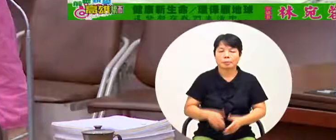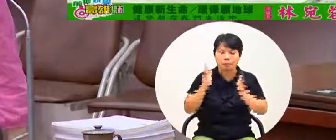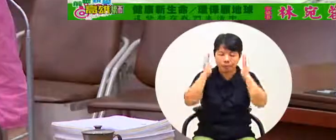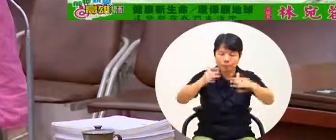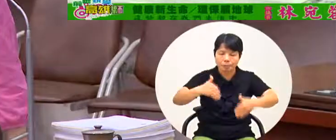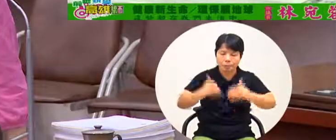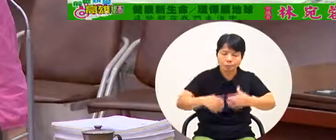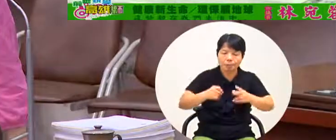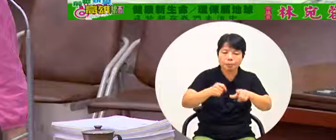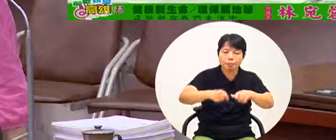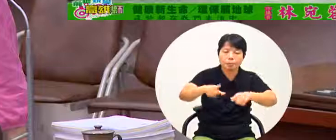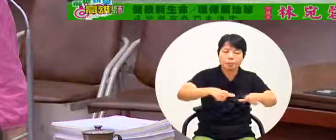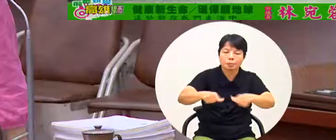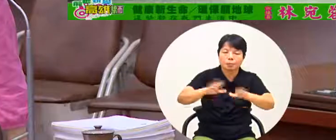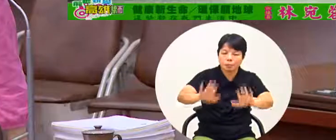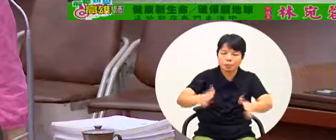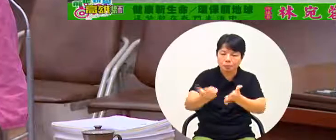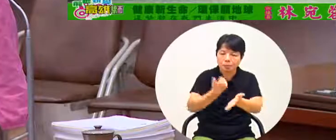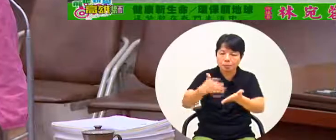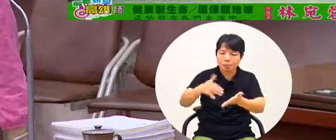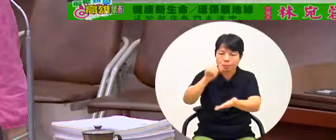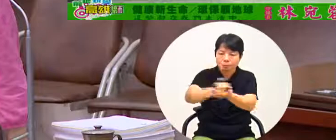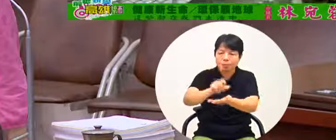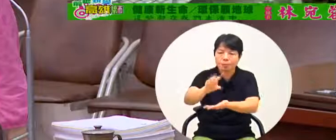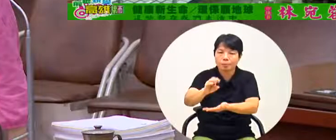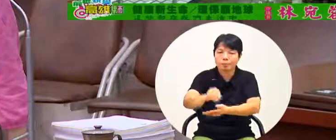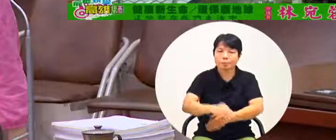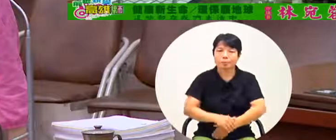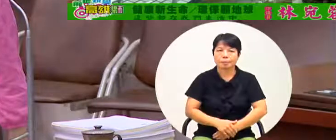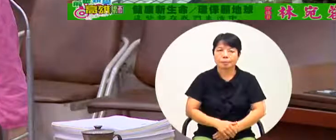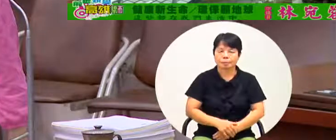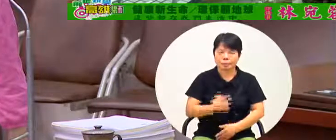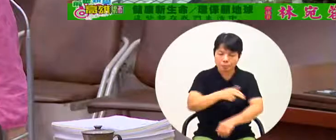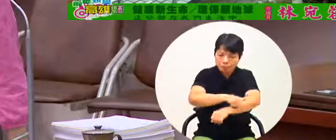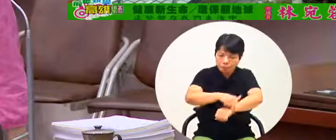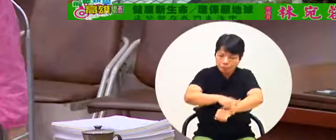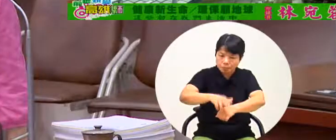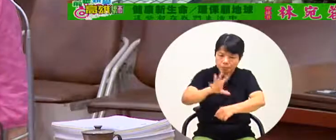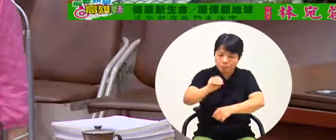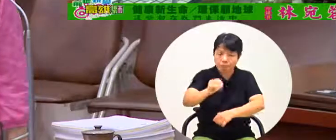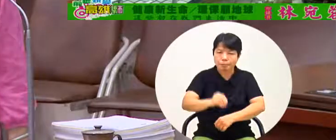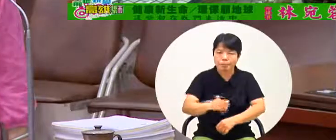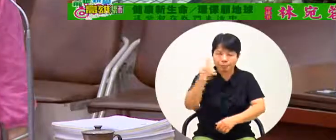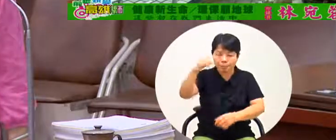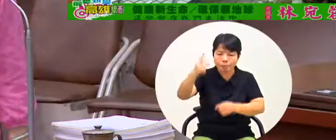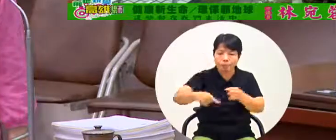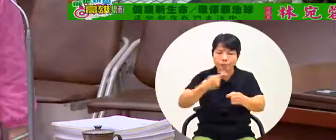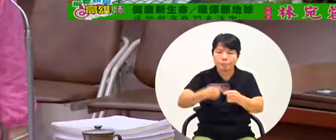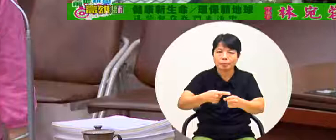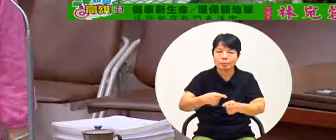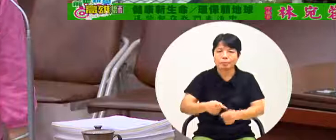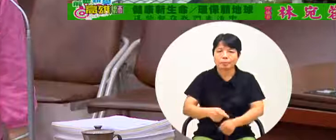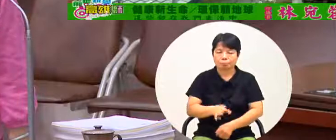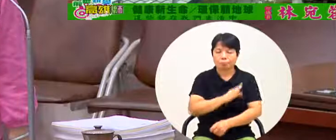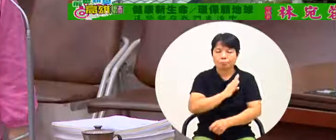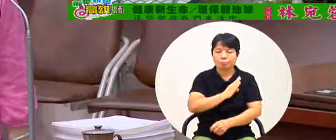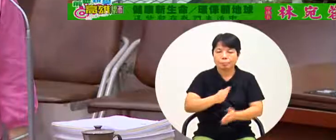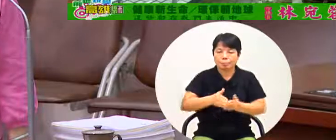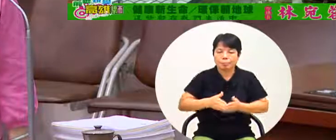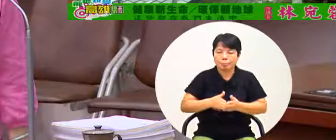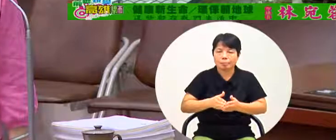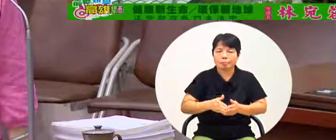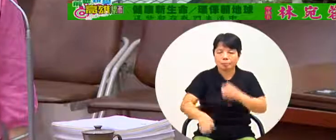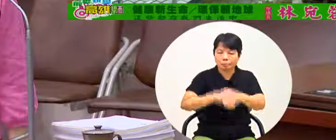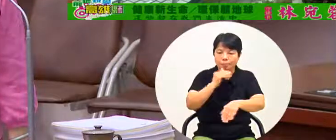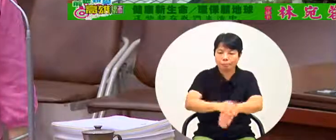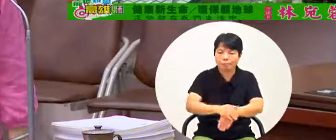哈？已经有做规划设计，那明年当然是要来把它完成嘛哈。这个是本